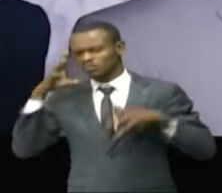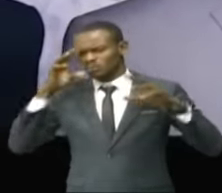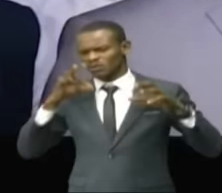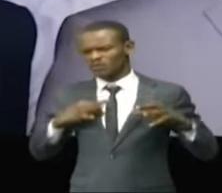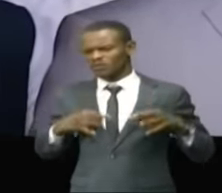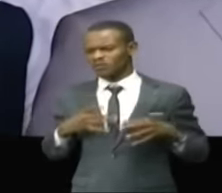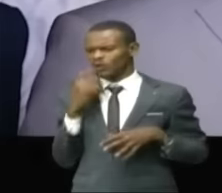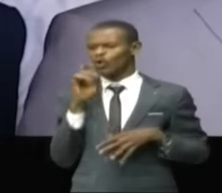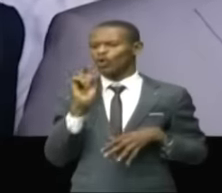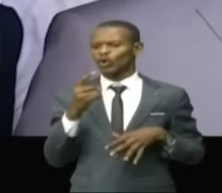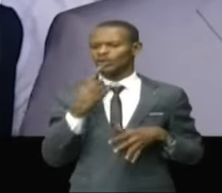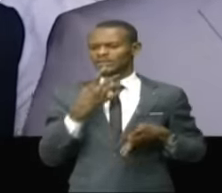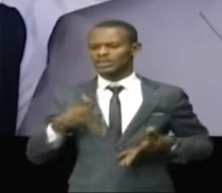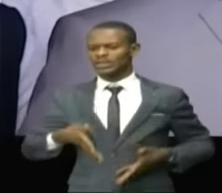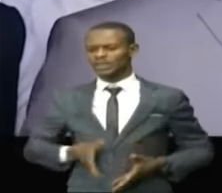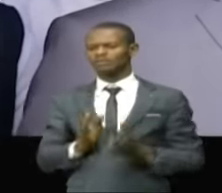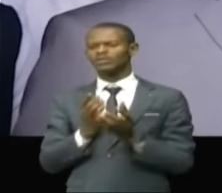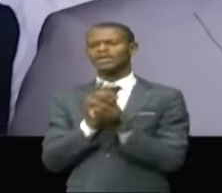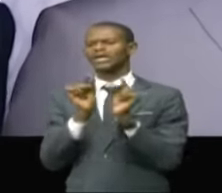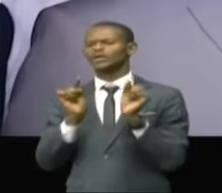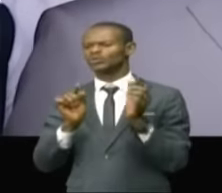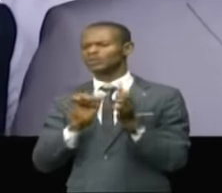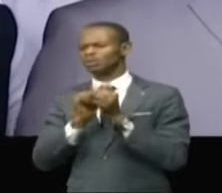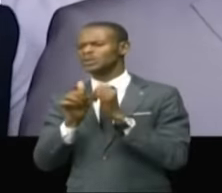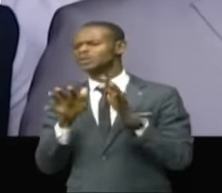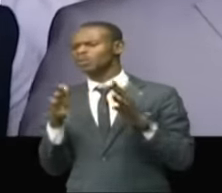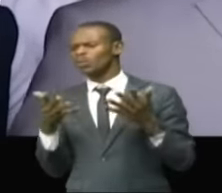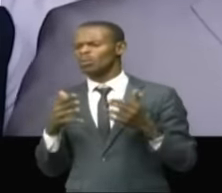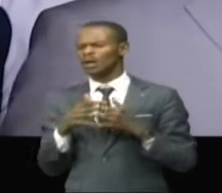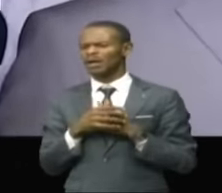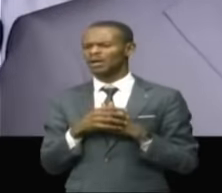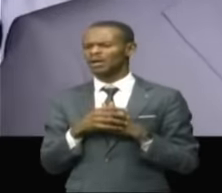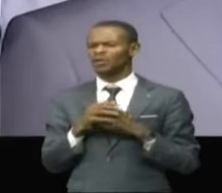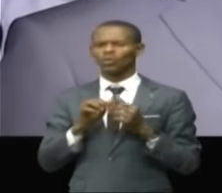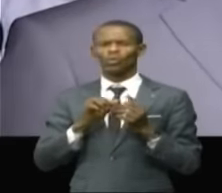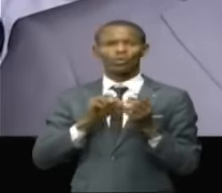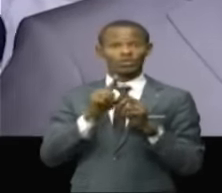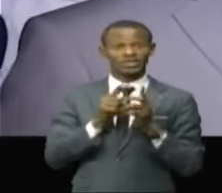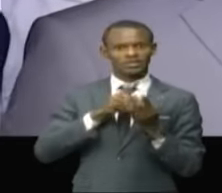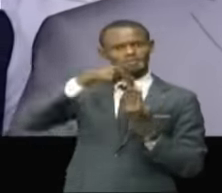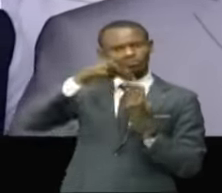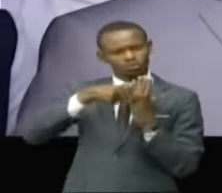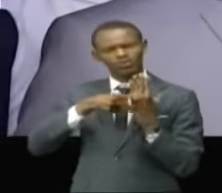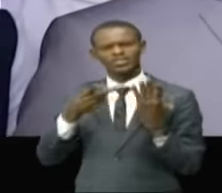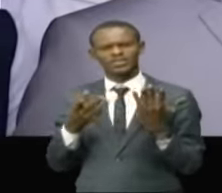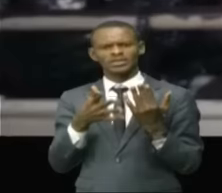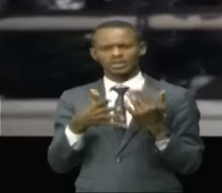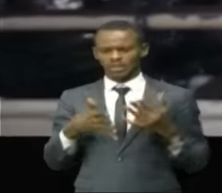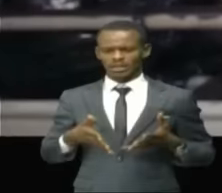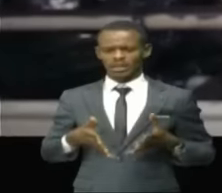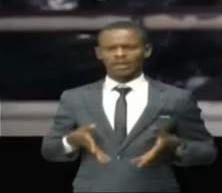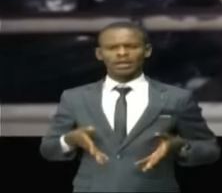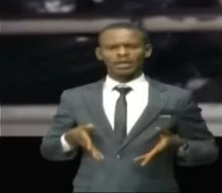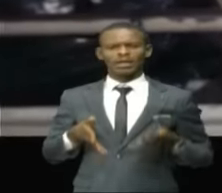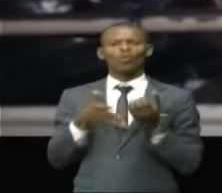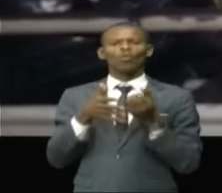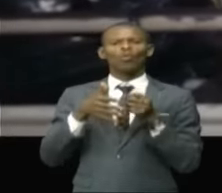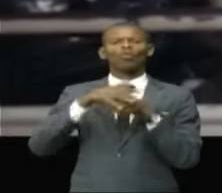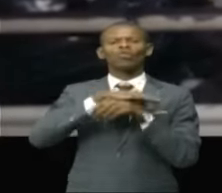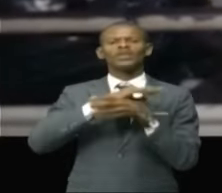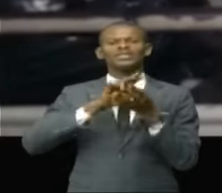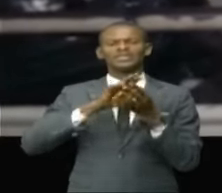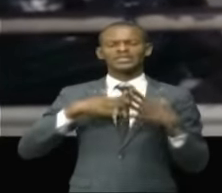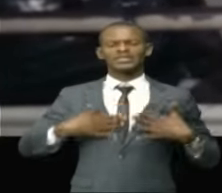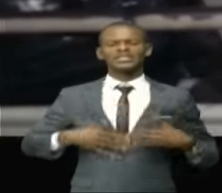ne devienne des crises. Et ainsi rapporter à l'autorité suprême qui nous a confié cette tâche. Les statistiques montrent